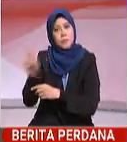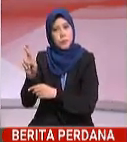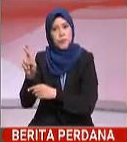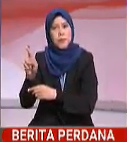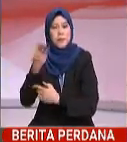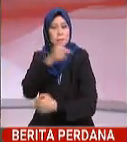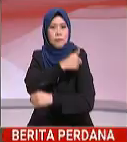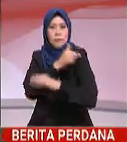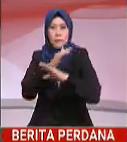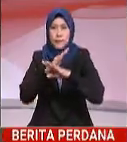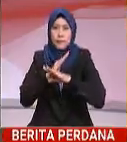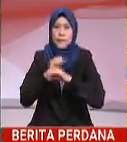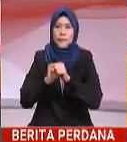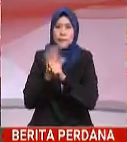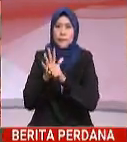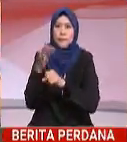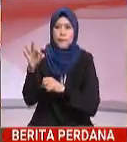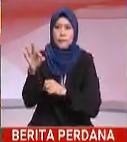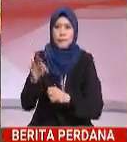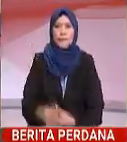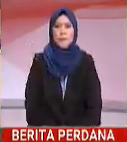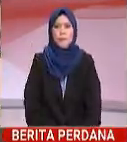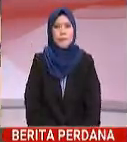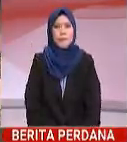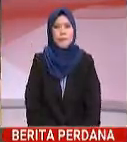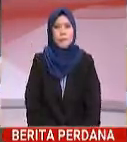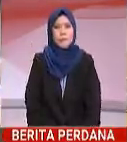vaksin COVID-19.